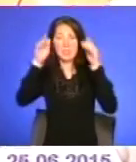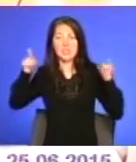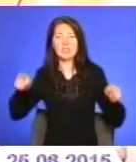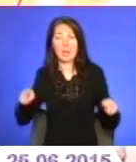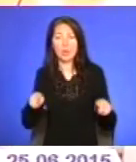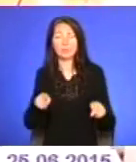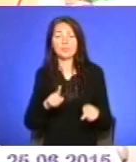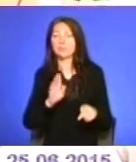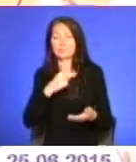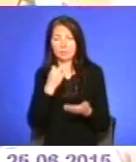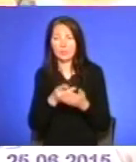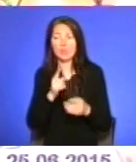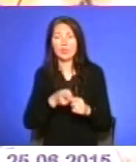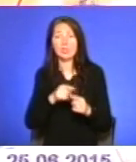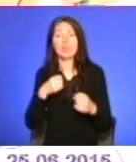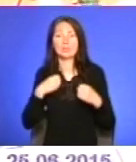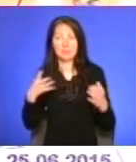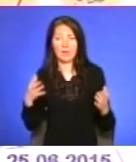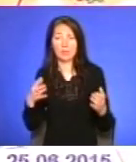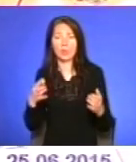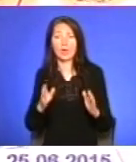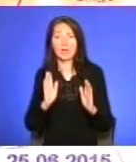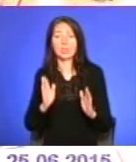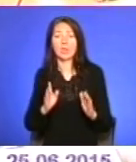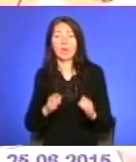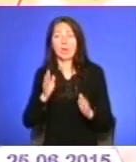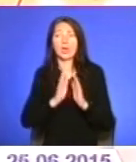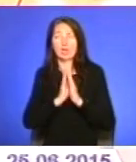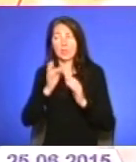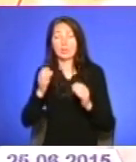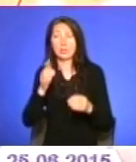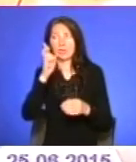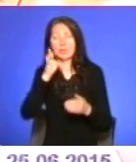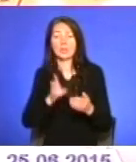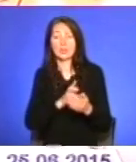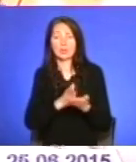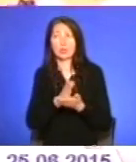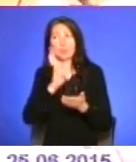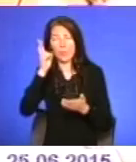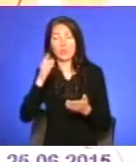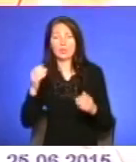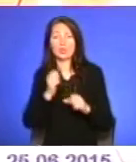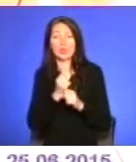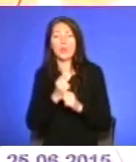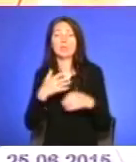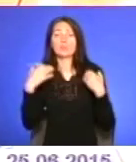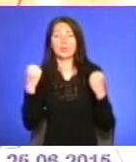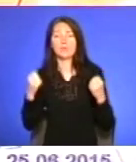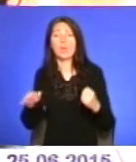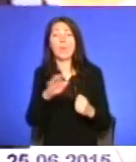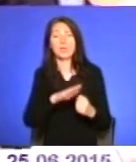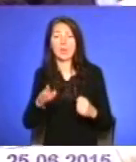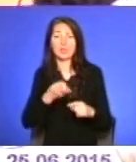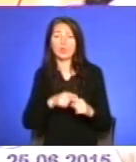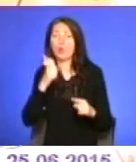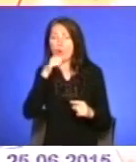не відбувається тільки з молебену, ми спорудили спортивний майданчик. Ми щороку щось робимо. Ми в цьому році вклали всю бруківку своїми